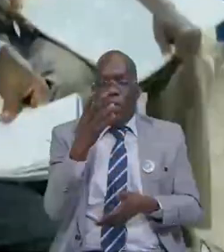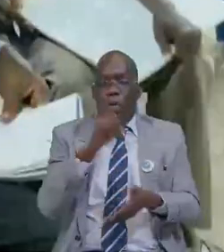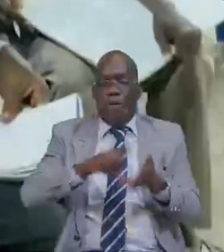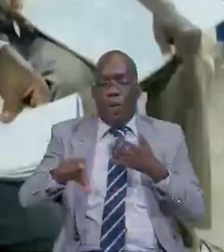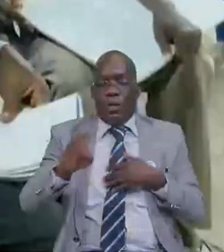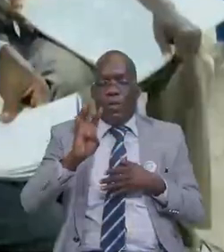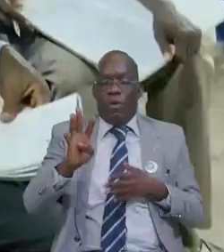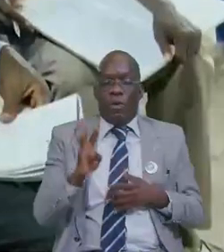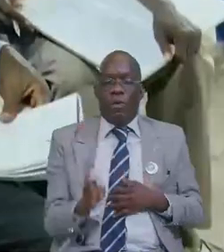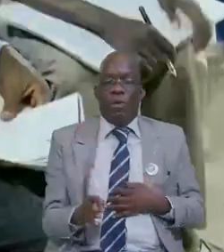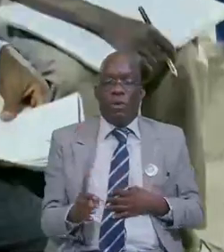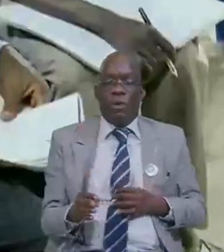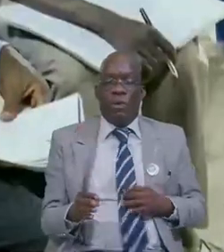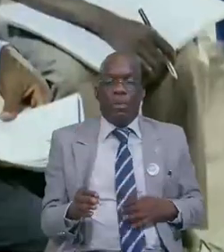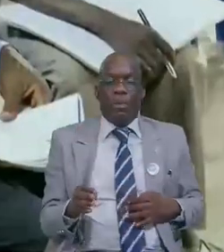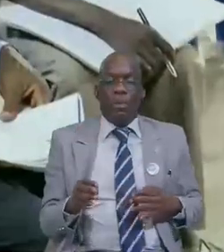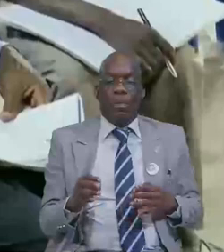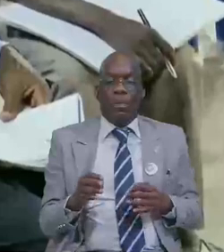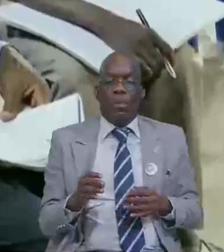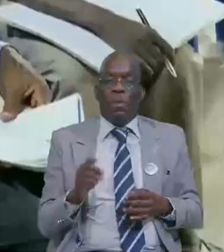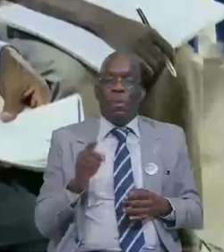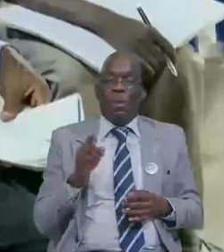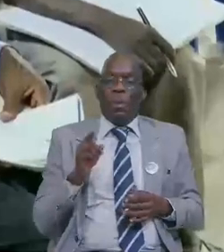En 1 Jean chapitre 4, verset 4.